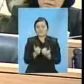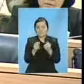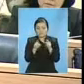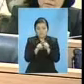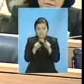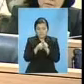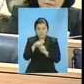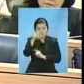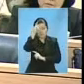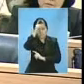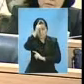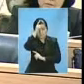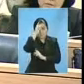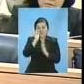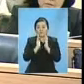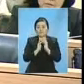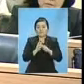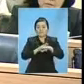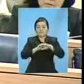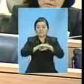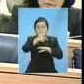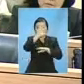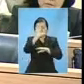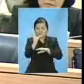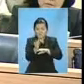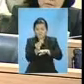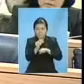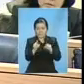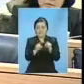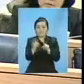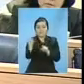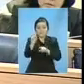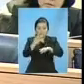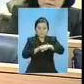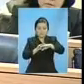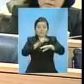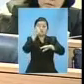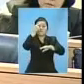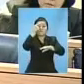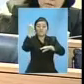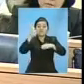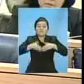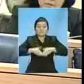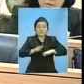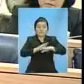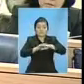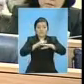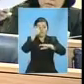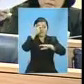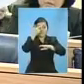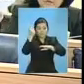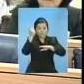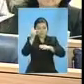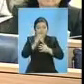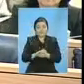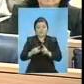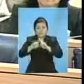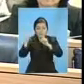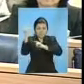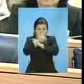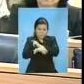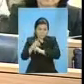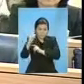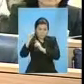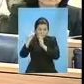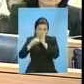มันคนเซาท์แอฟริกาชนชาติเดิมนั้นเป็นสีผิวสีดำ แต่ประเทศดัตช์ได้เข้ามาปกคร